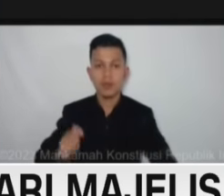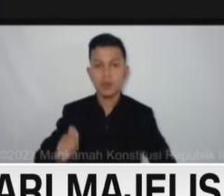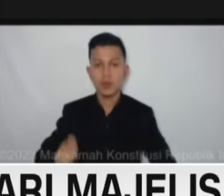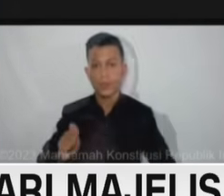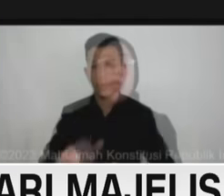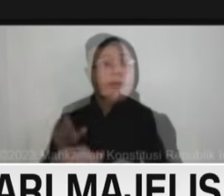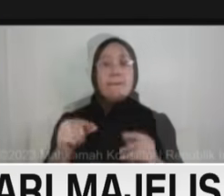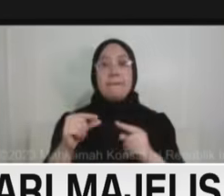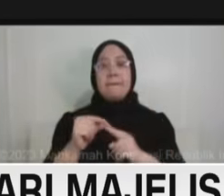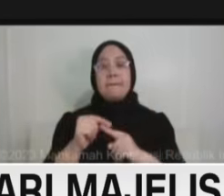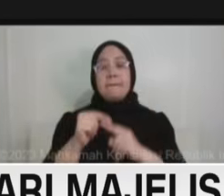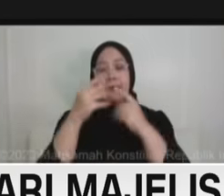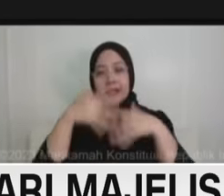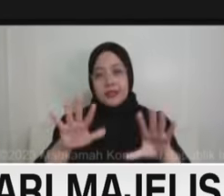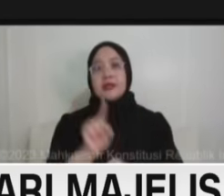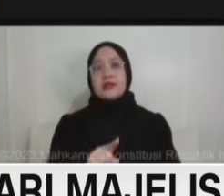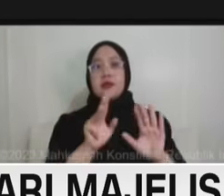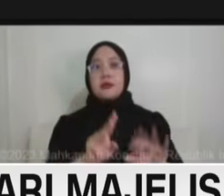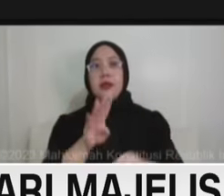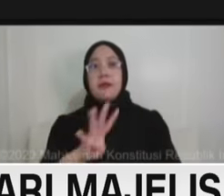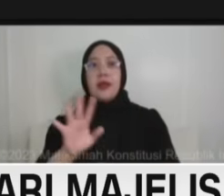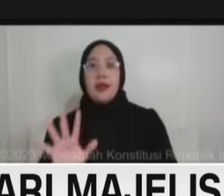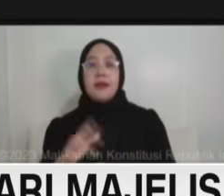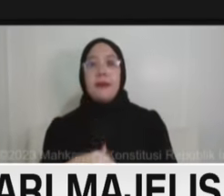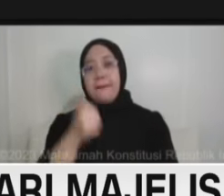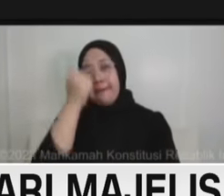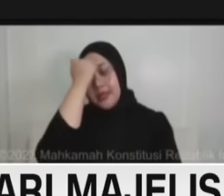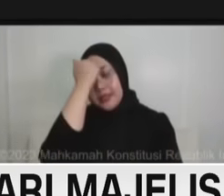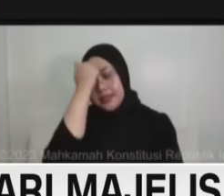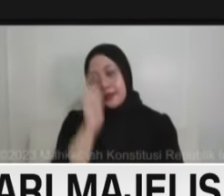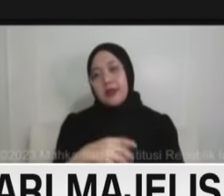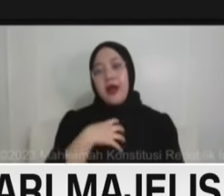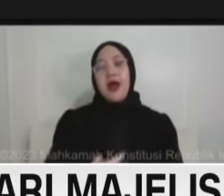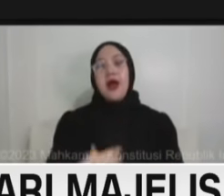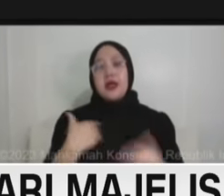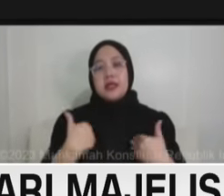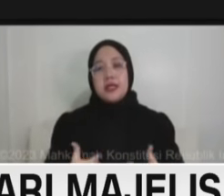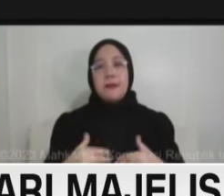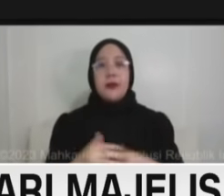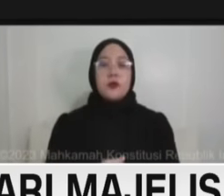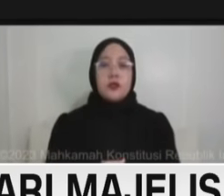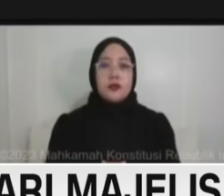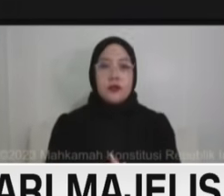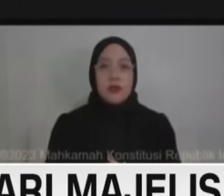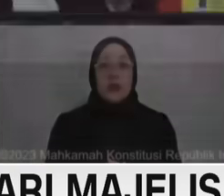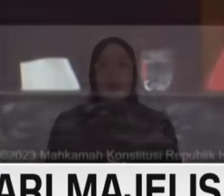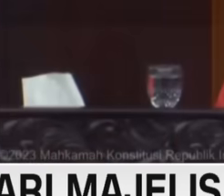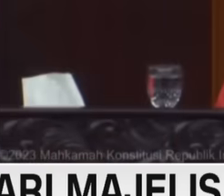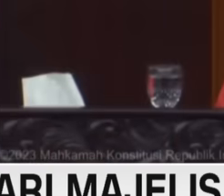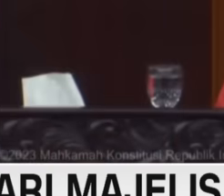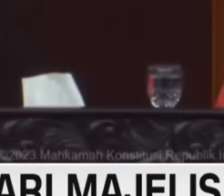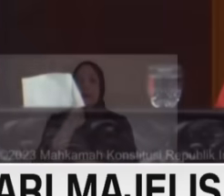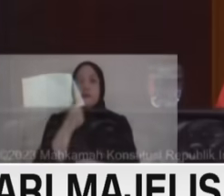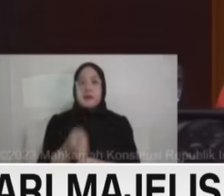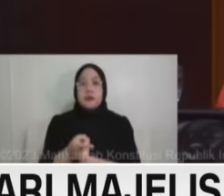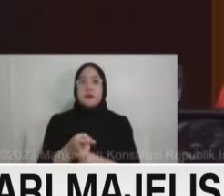peran MK ini sangat besar betul bukan hanya menguji undang-undang tetapi juga dia menyelesaikan perselisihan hasil